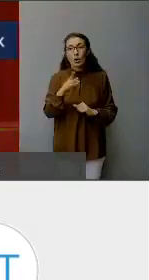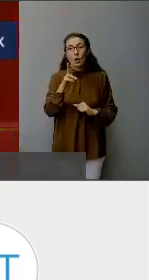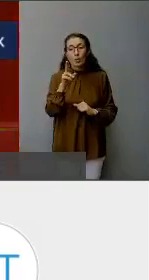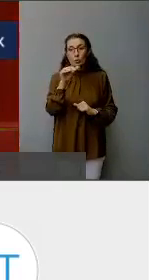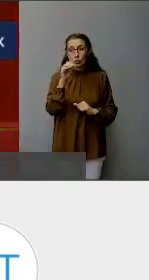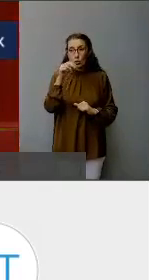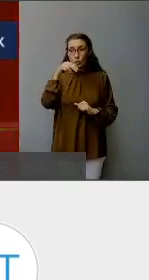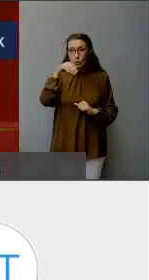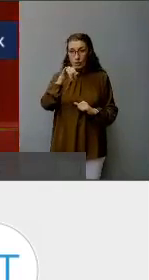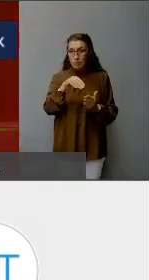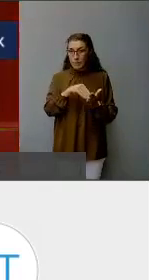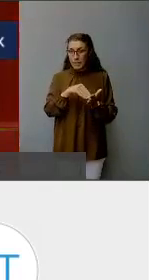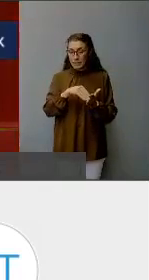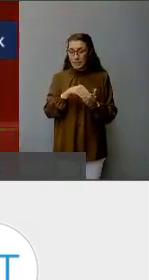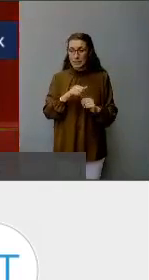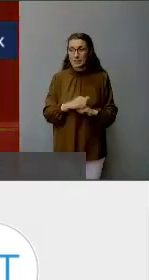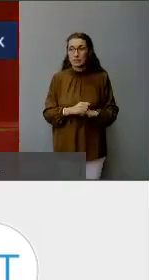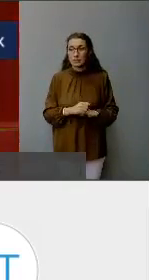toni